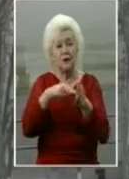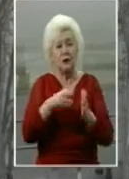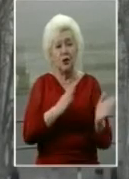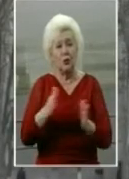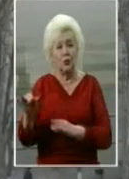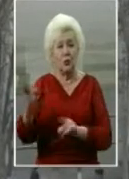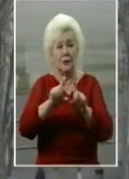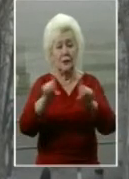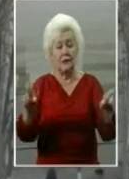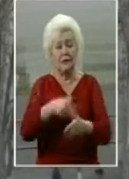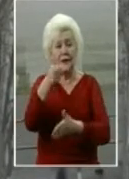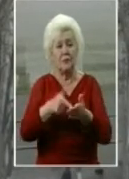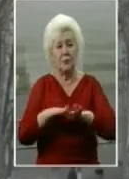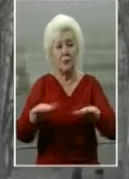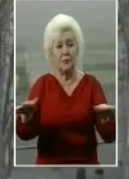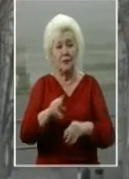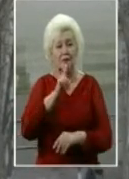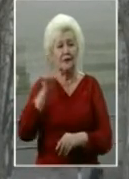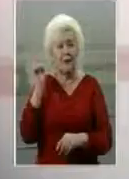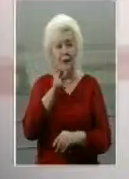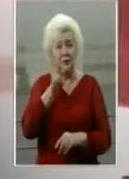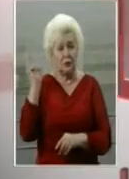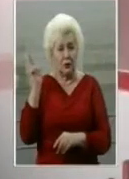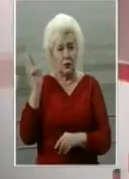ліцей до міських мереж 2-3 роки тому.